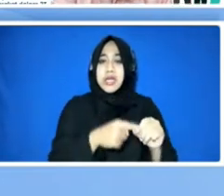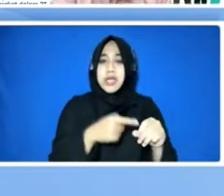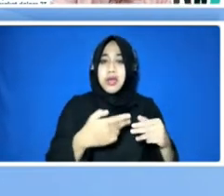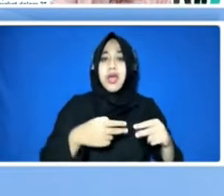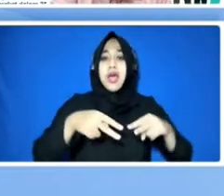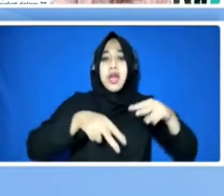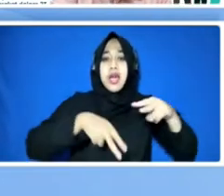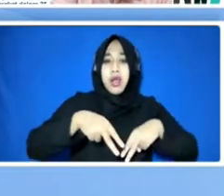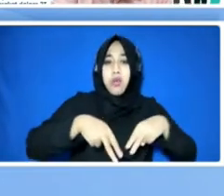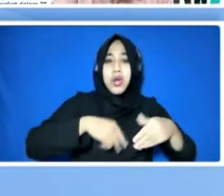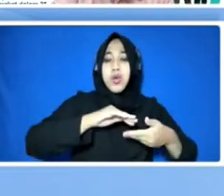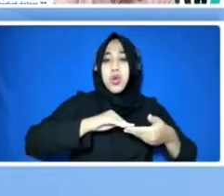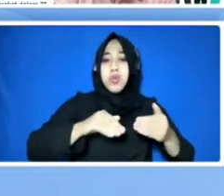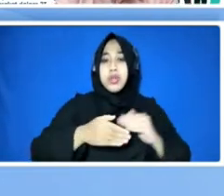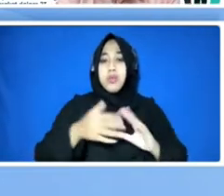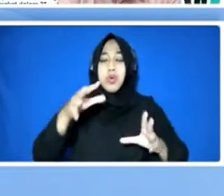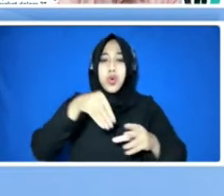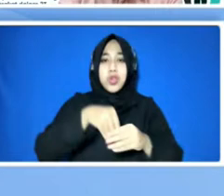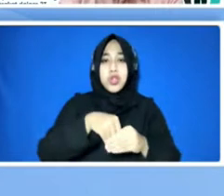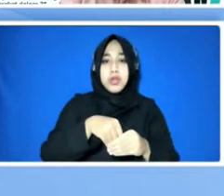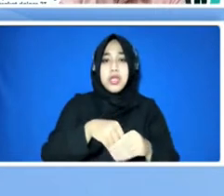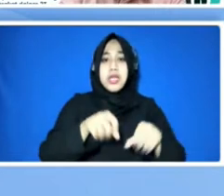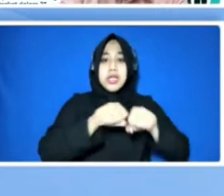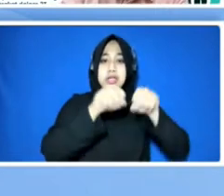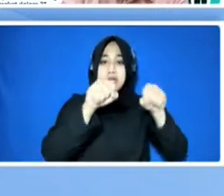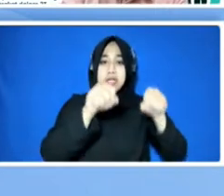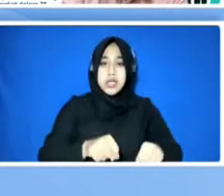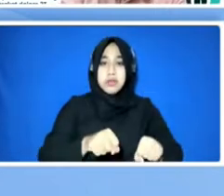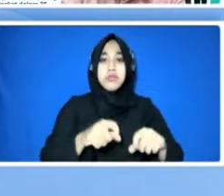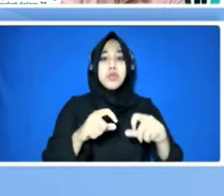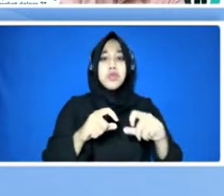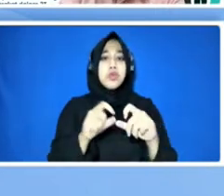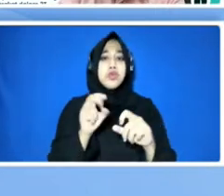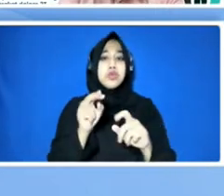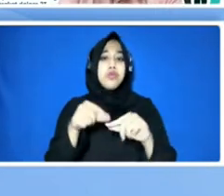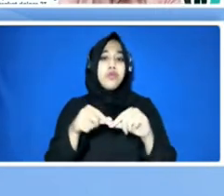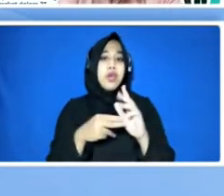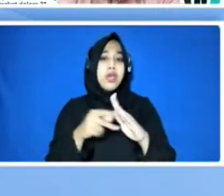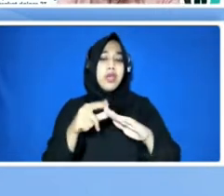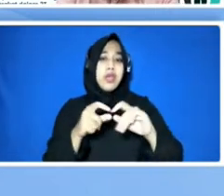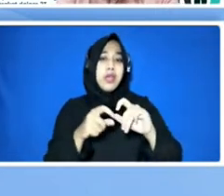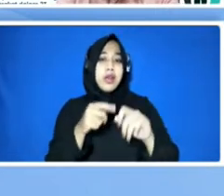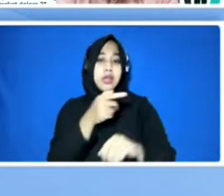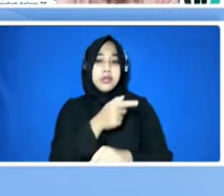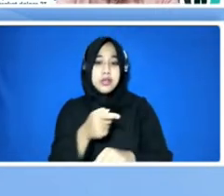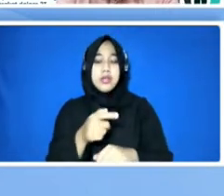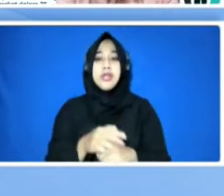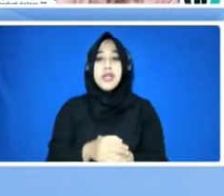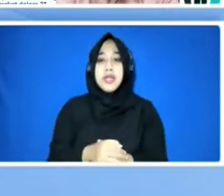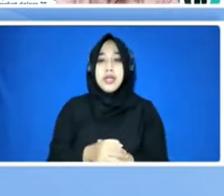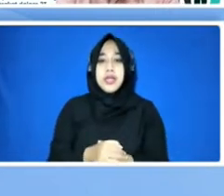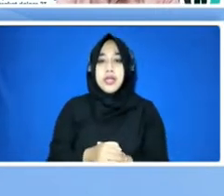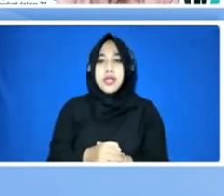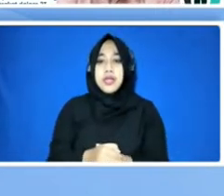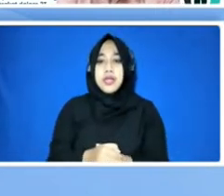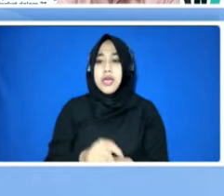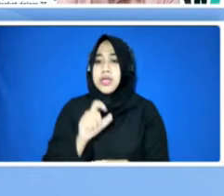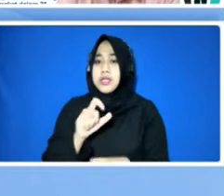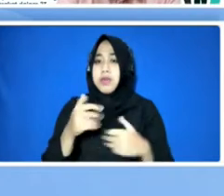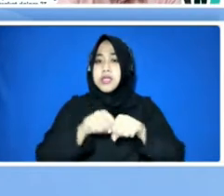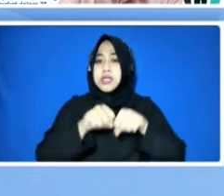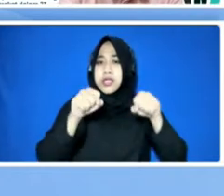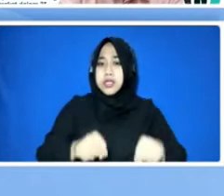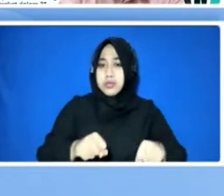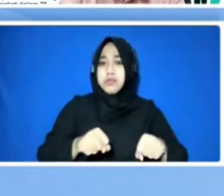di komunitas berkontribusi pada sistem surveillance. Itu intinya, kemudian ini linkage dengan sistem surveillance